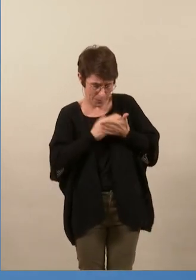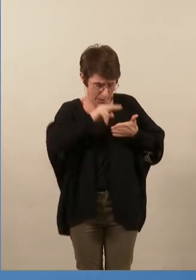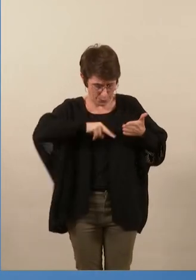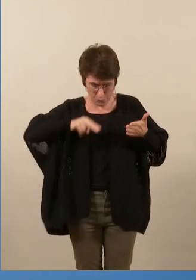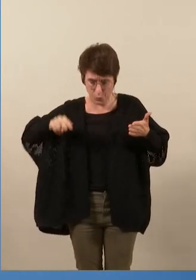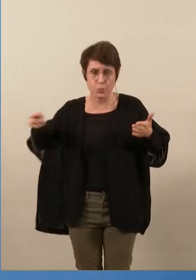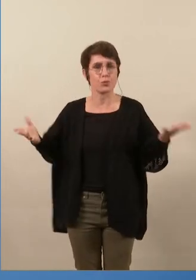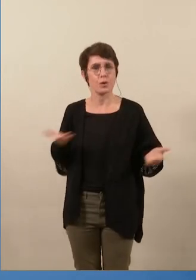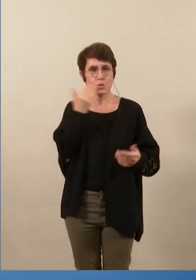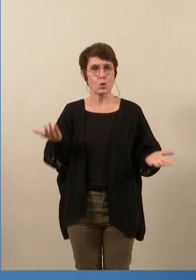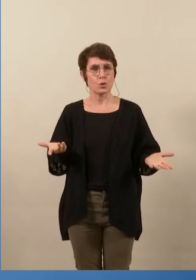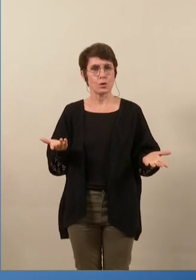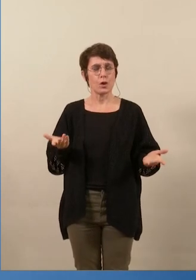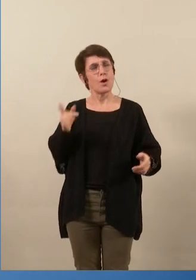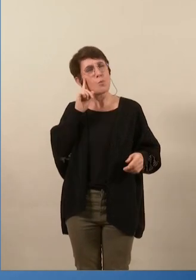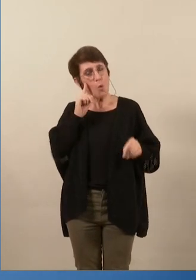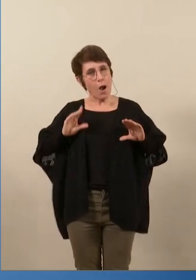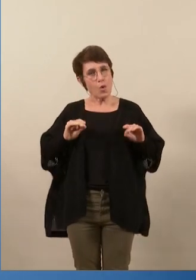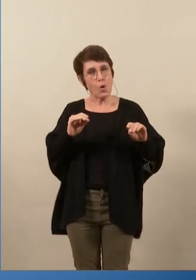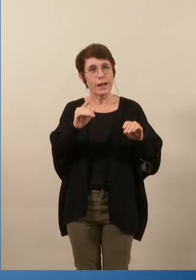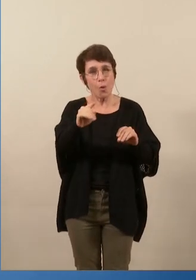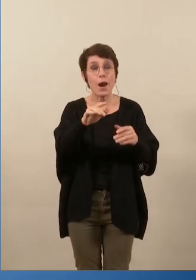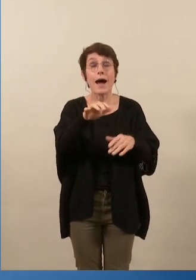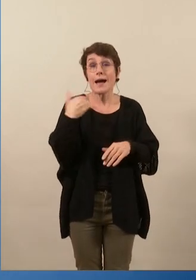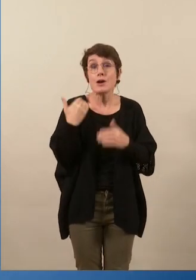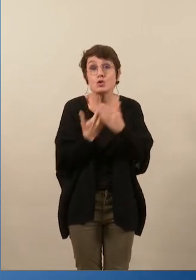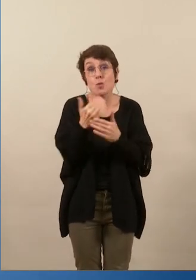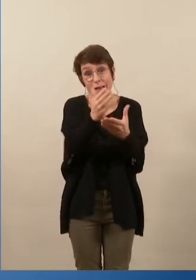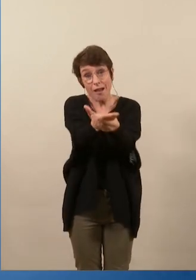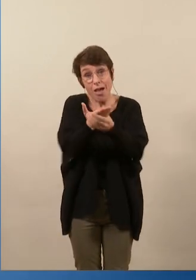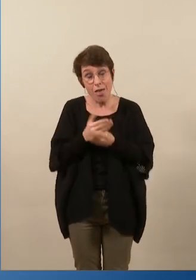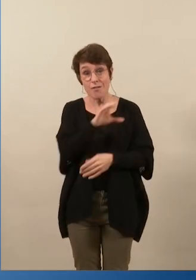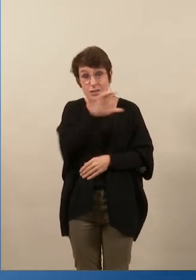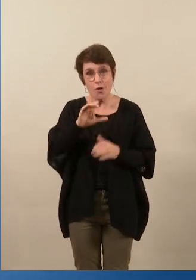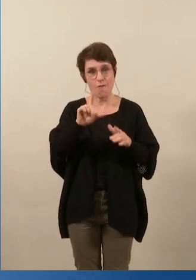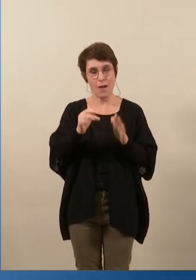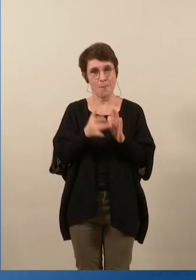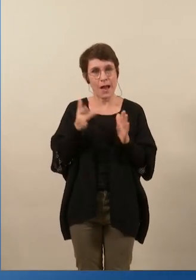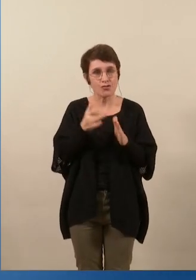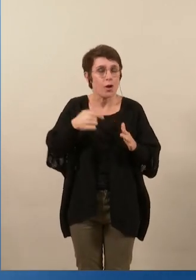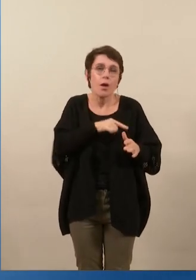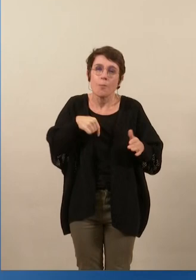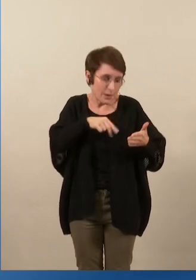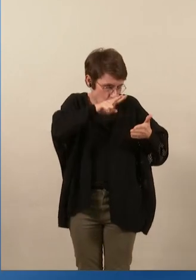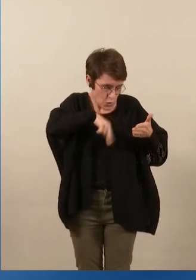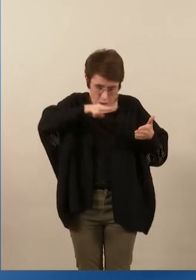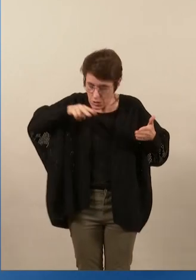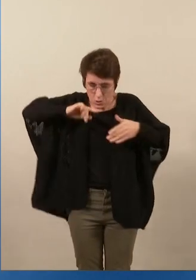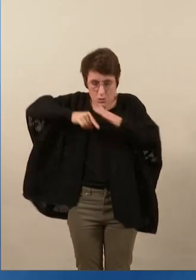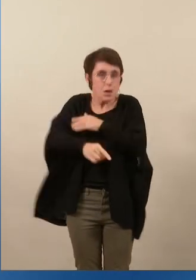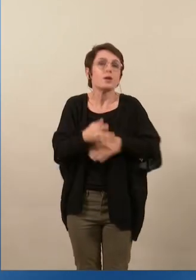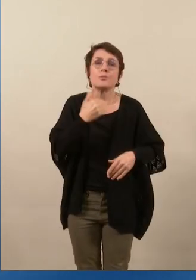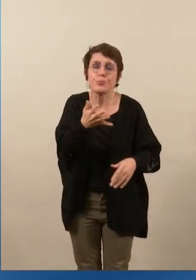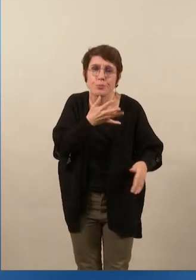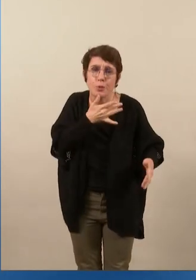municipal d'aujourd'hui parce que là concrètement nous présentez 120 pages ce matin et ben c'est irréalisable que concrètement d'avoir une de